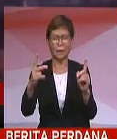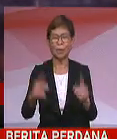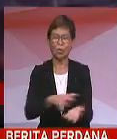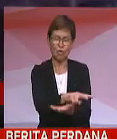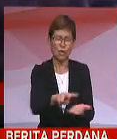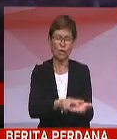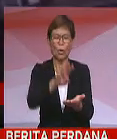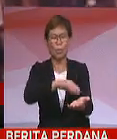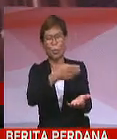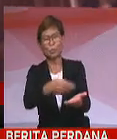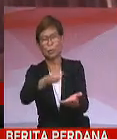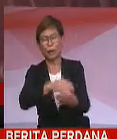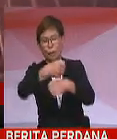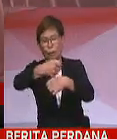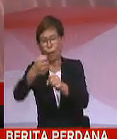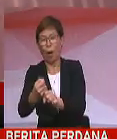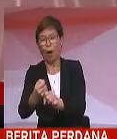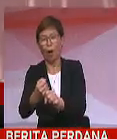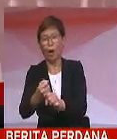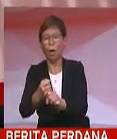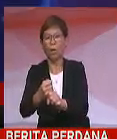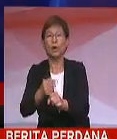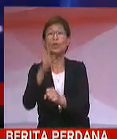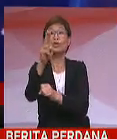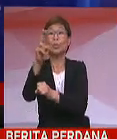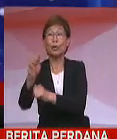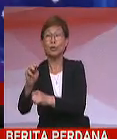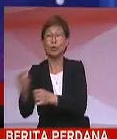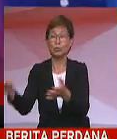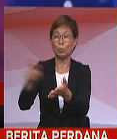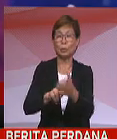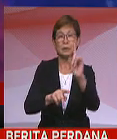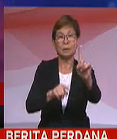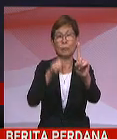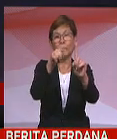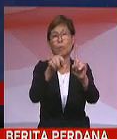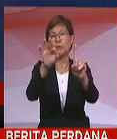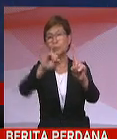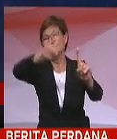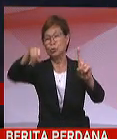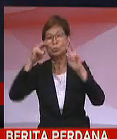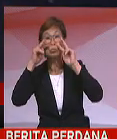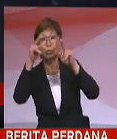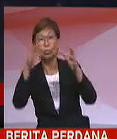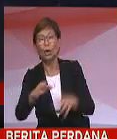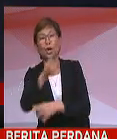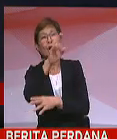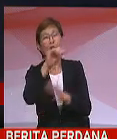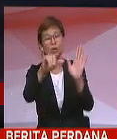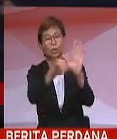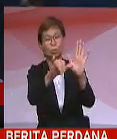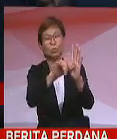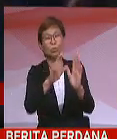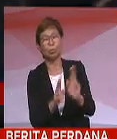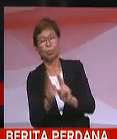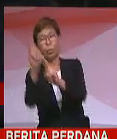Video muzik Make You Wanna yang diterbitkan Universal Music sudah mencatat lebih 1.9 juta tontonan di YouTube sejak